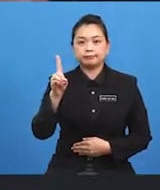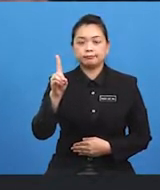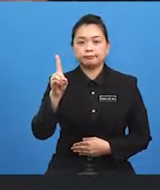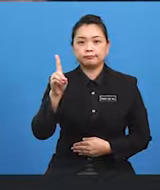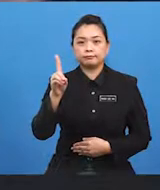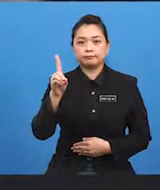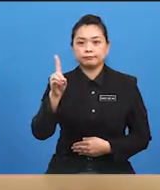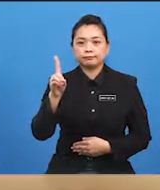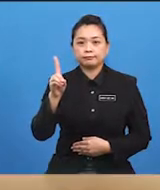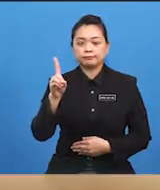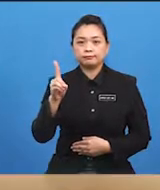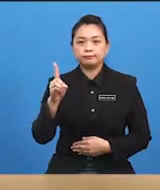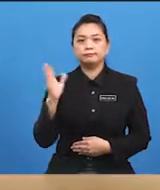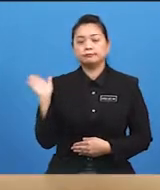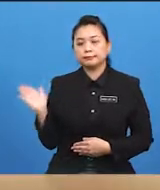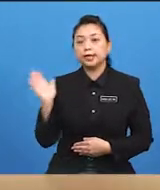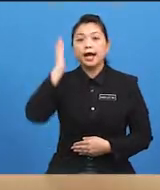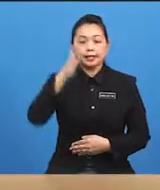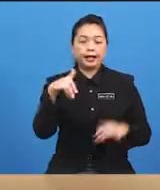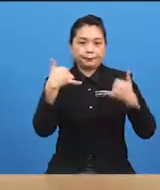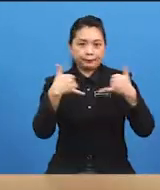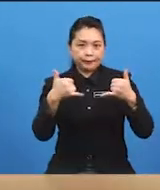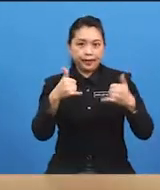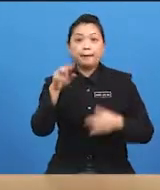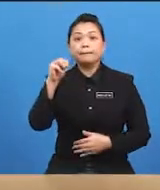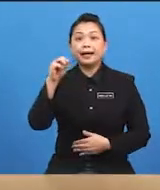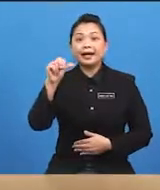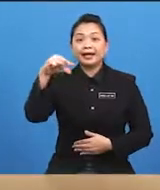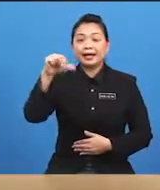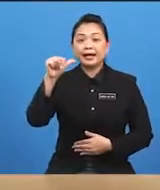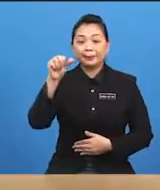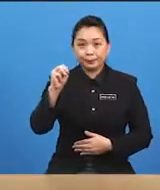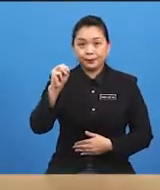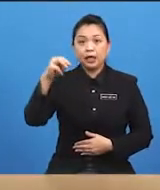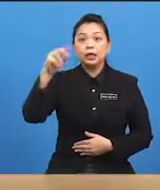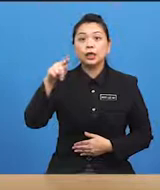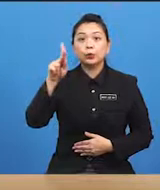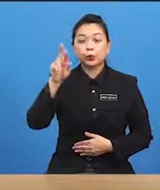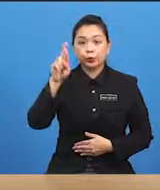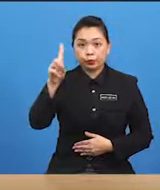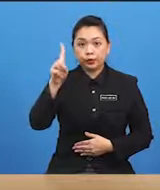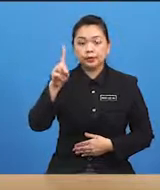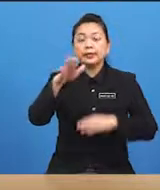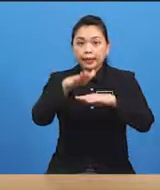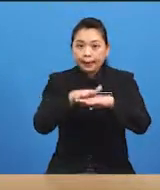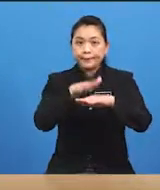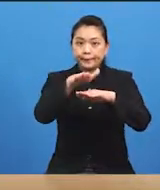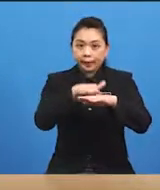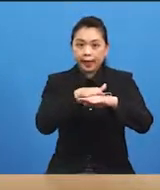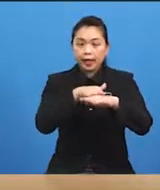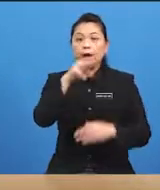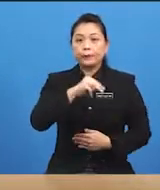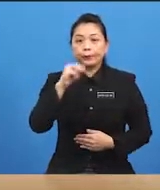Saudari Nor akan memainkan makam kud ini sekali lagi dalam tempoh yang lambat.